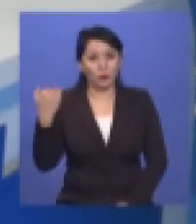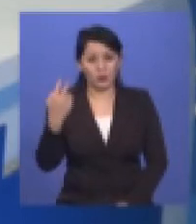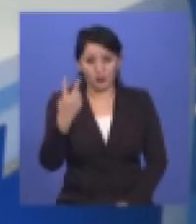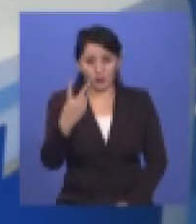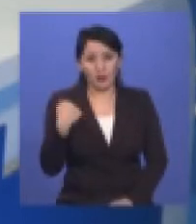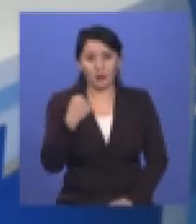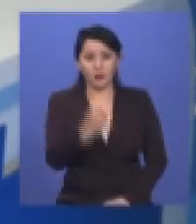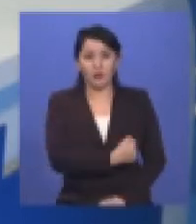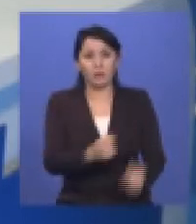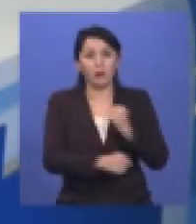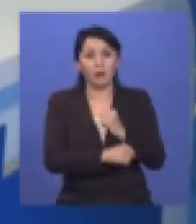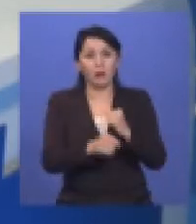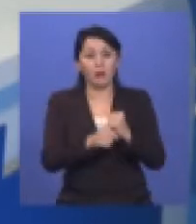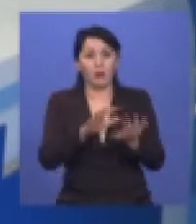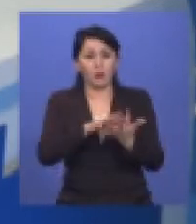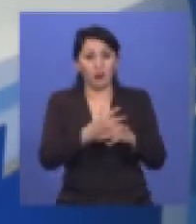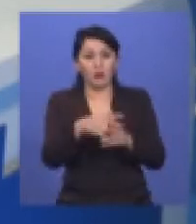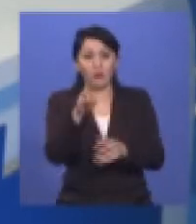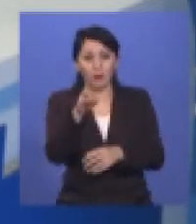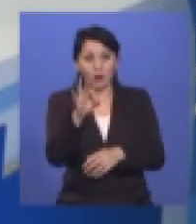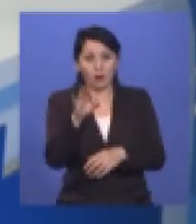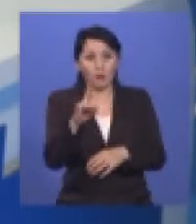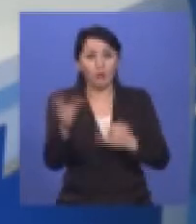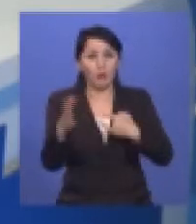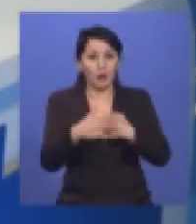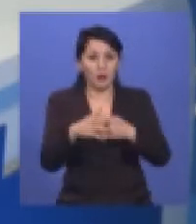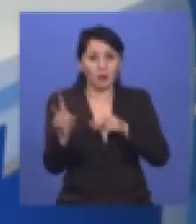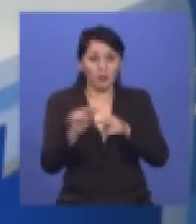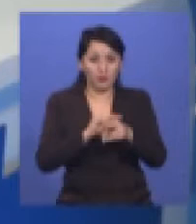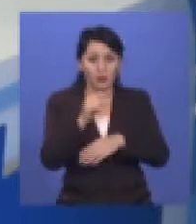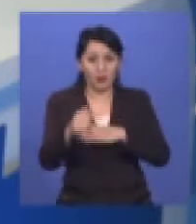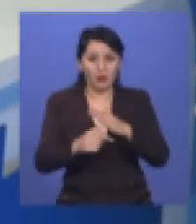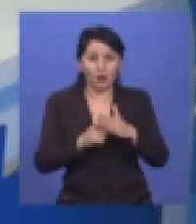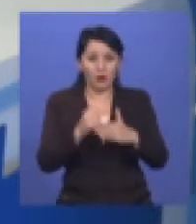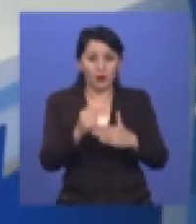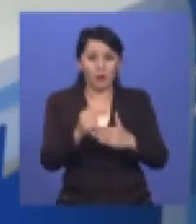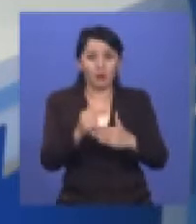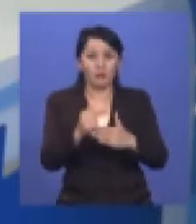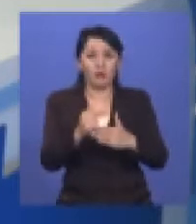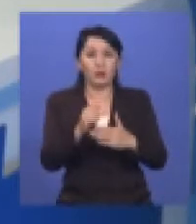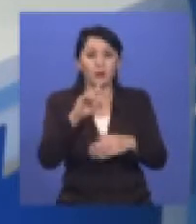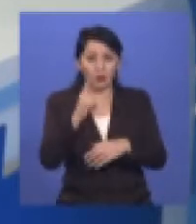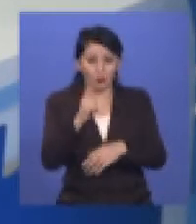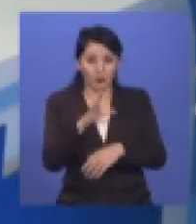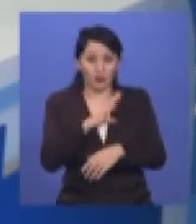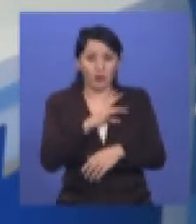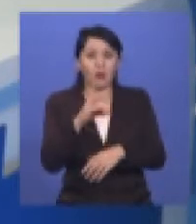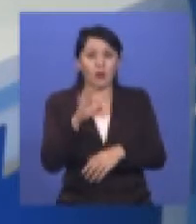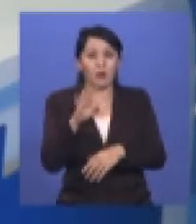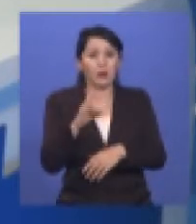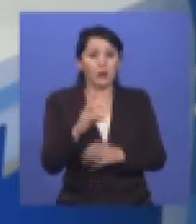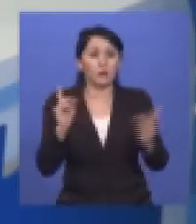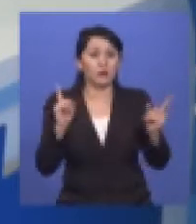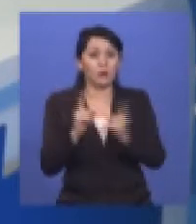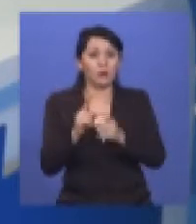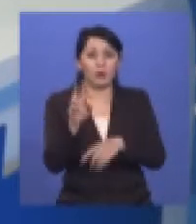бұрын Жұмысшы кентіне апаратын көпір жөндеуге жабылып, қаланың орталығына күнде қатынайтын тұрғындарға біраз қиындыға келді. Арна